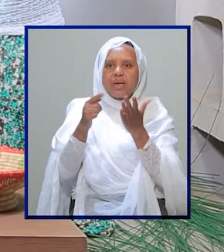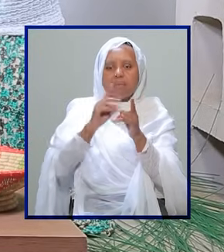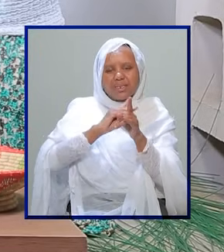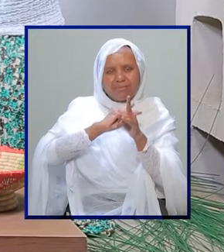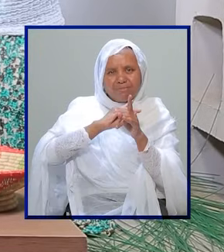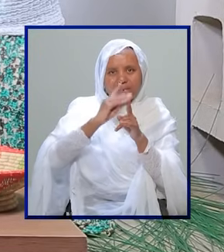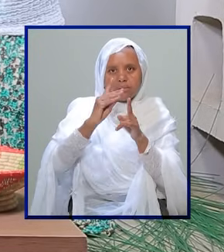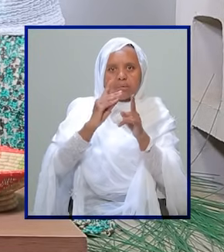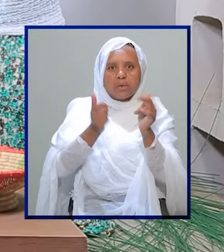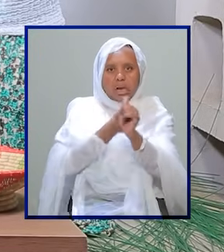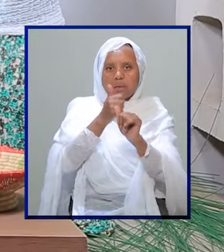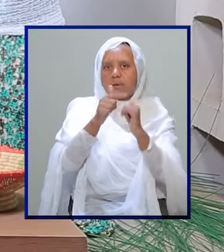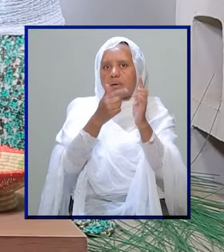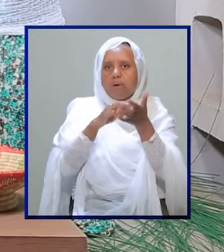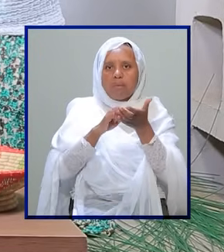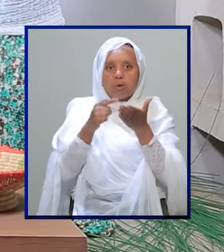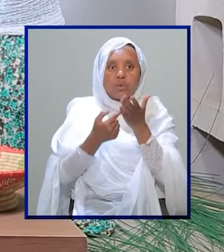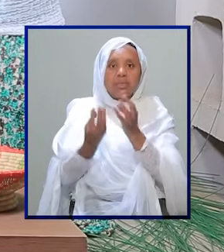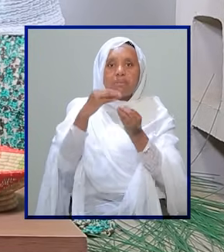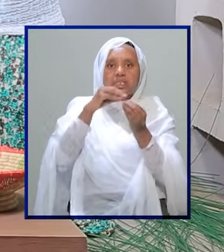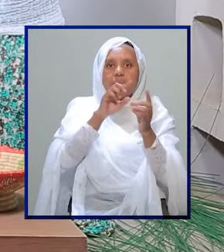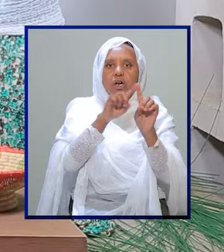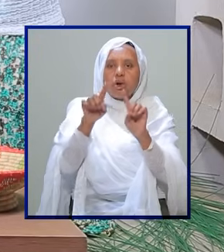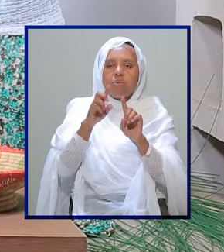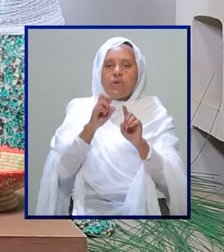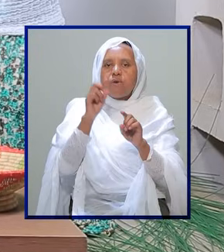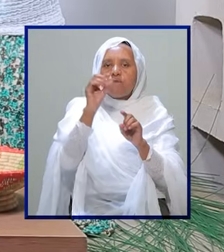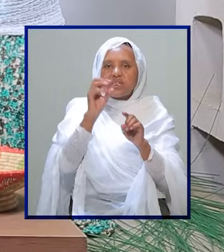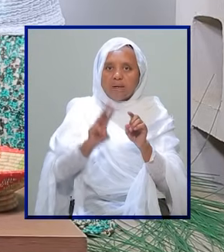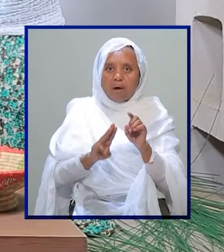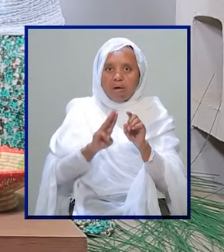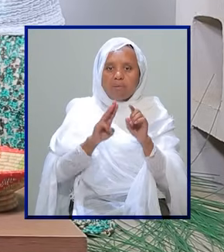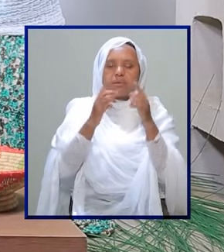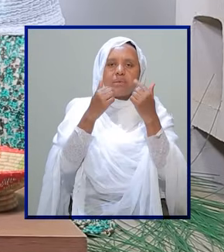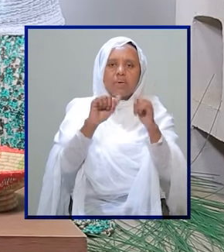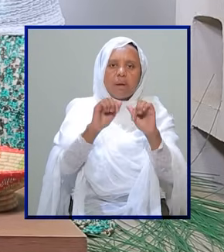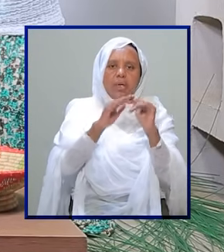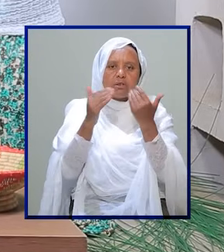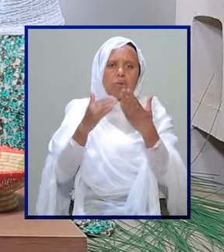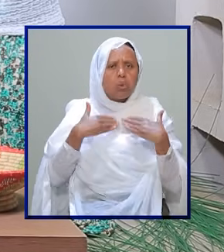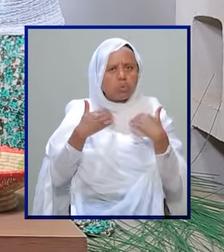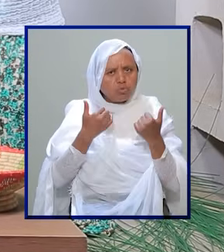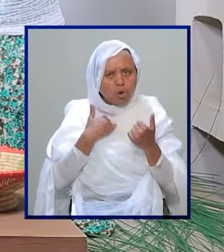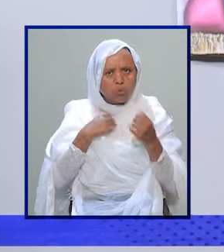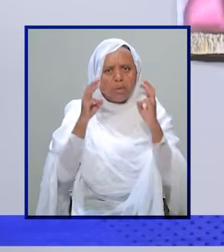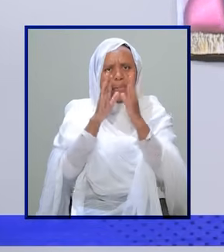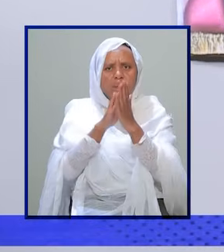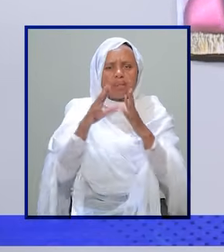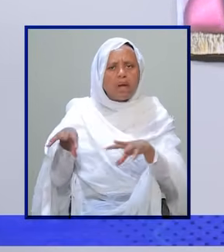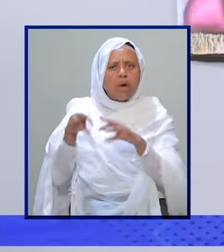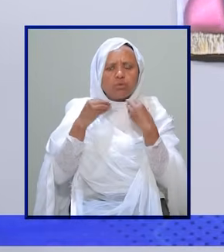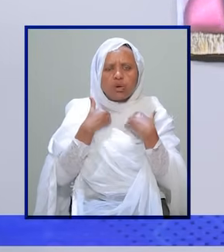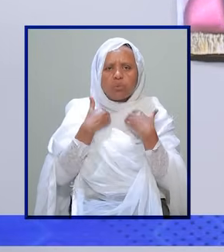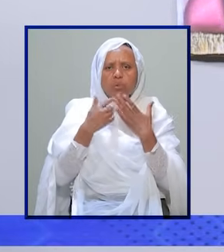እኛ እንሄዳለን ከእንደዚህ በተጨማሪ ደግሞ የፍልሰታ ሲመጣ የሚያስተናግዱ ወጣቶች አሉ ሰንበት ተማሪዎች አሉ ሌሎችም